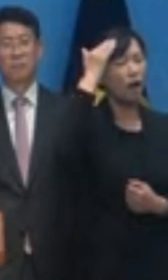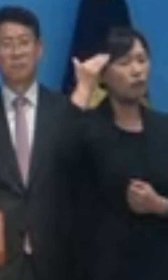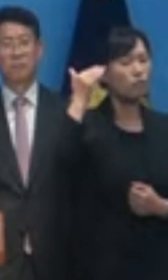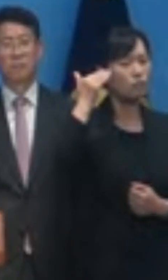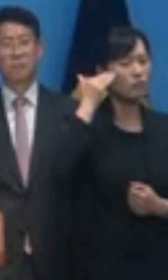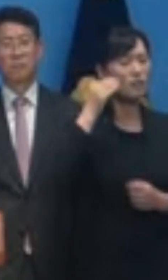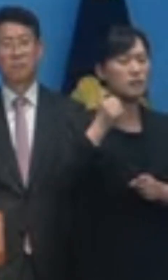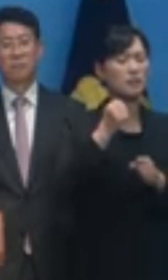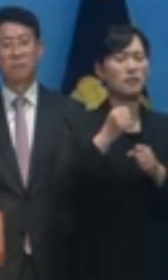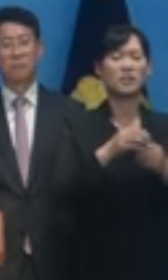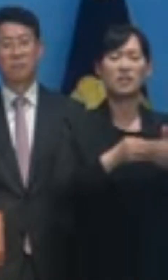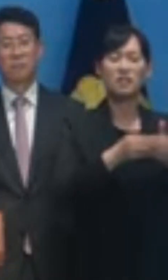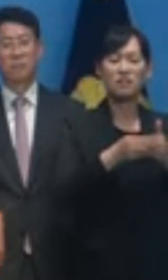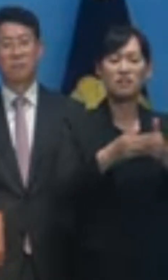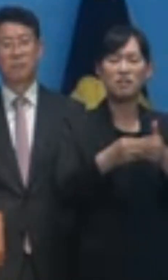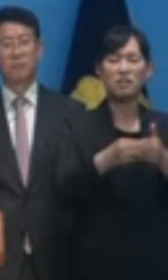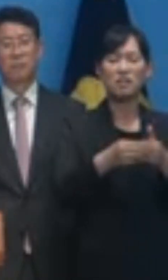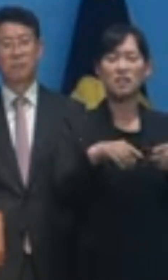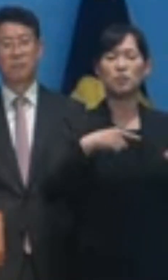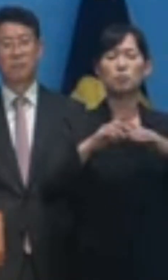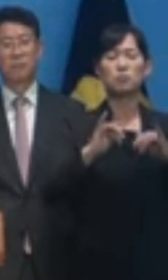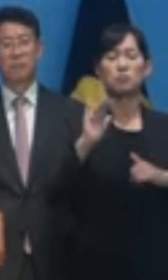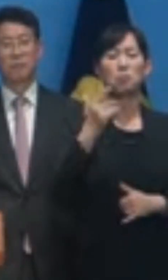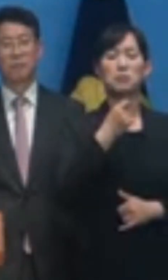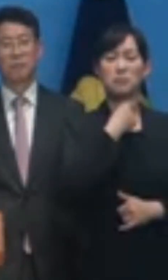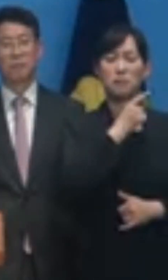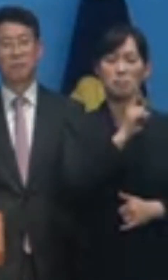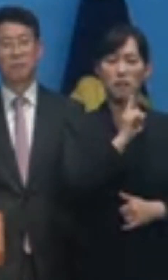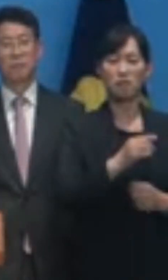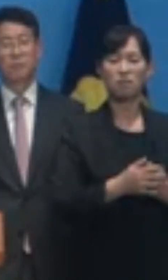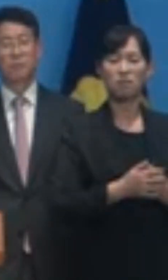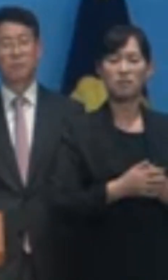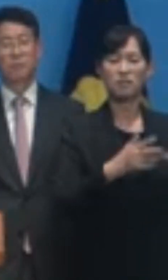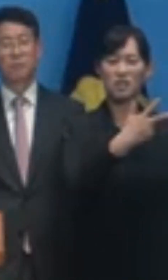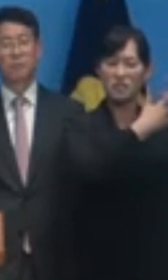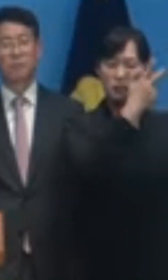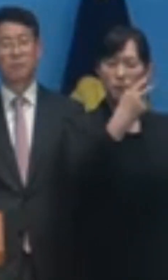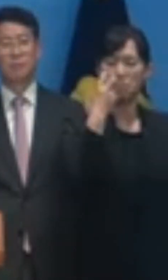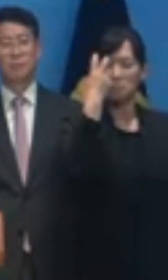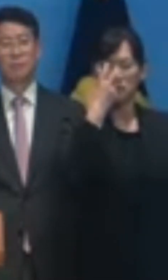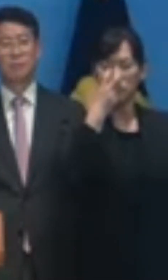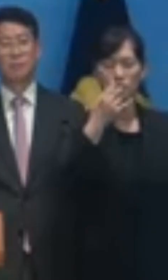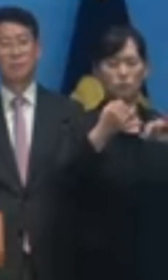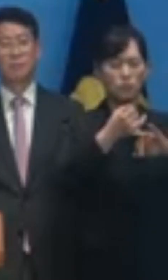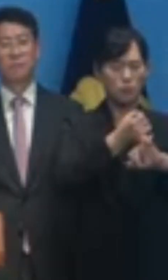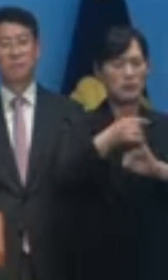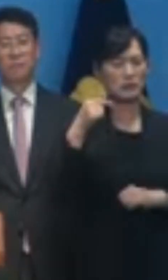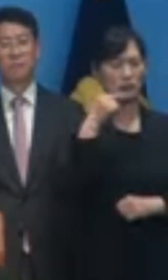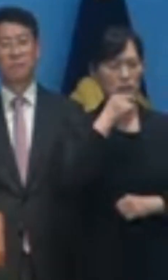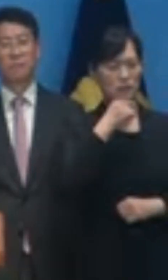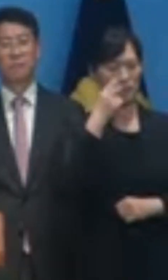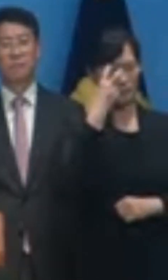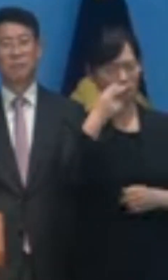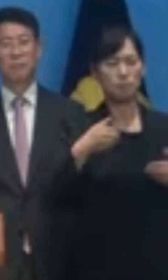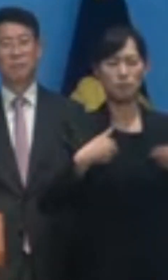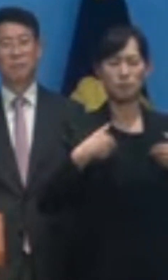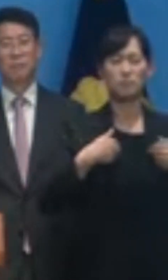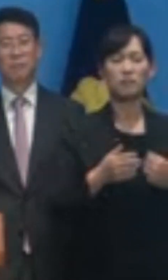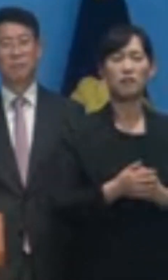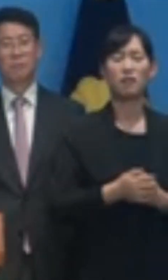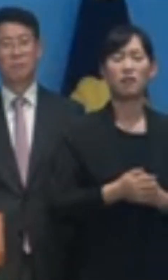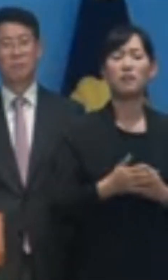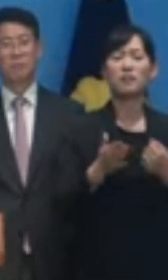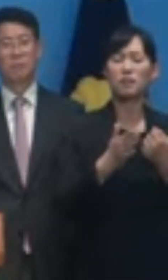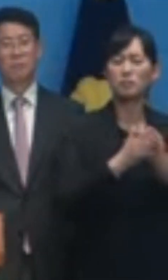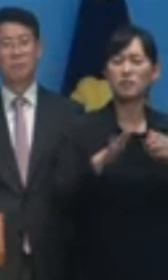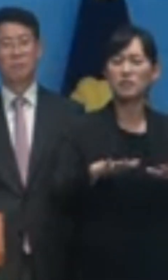대한민국을 이끌어갈 지도자가 되겠다고 나섰으니 그에 대한 검증은 당연히 철저히 이루어져야 합니다.